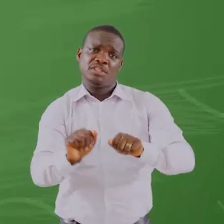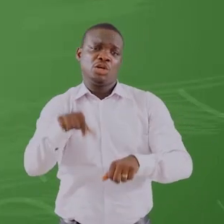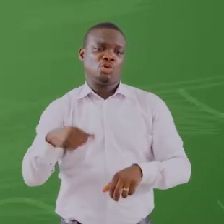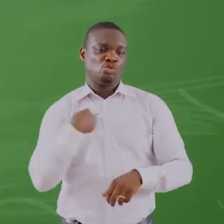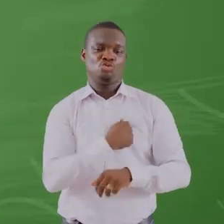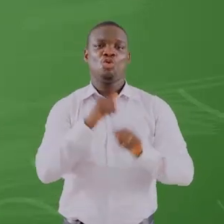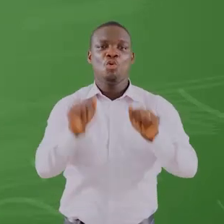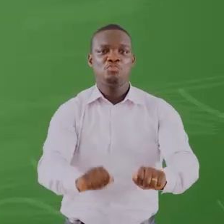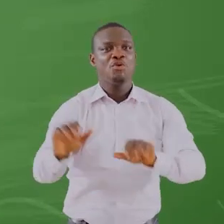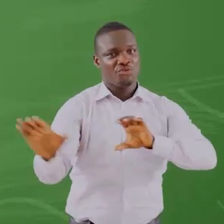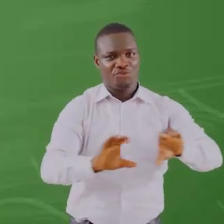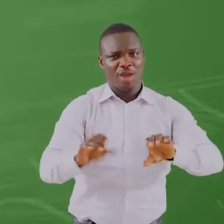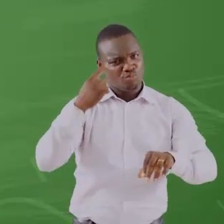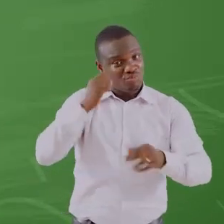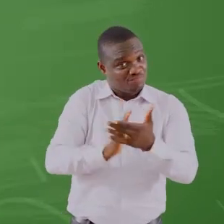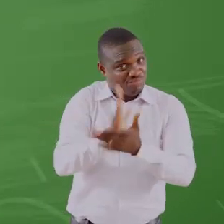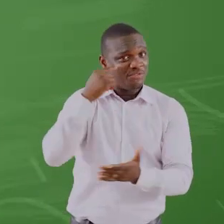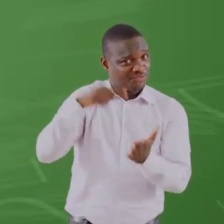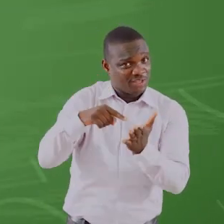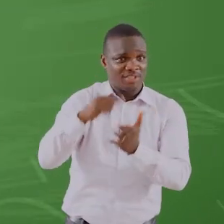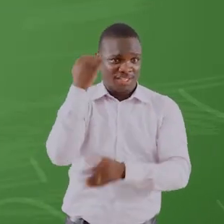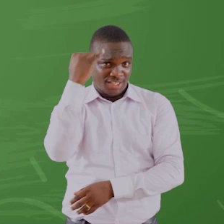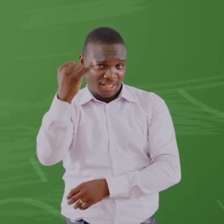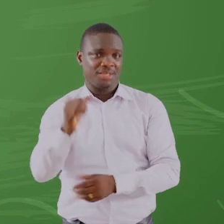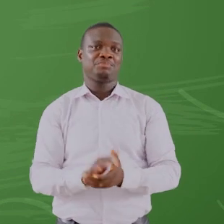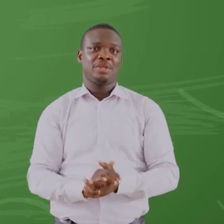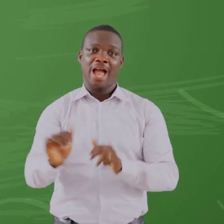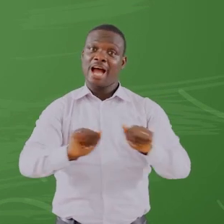pouvons mener pour vérifier cette hypothèse?